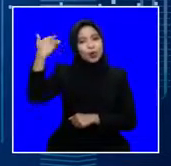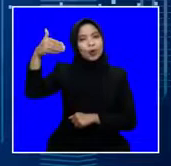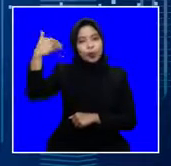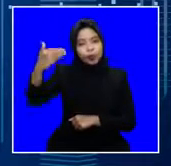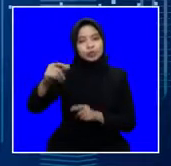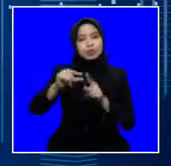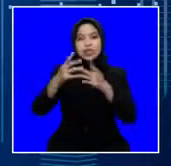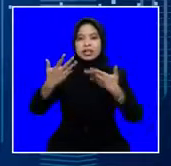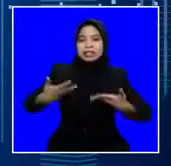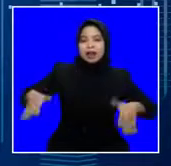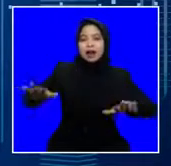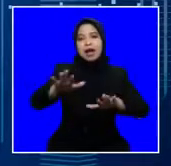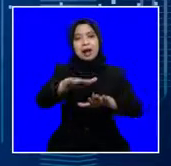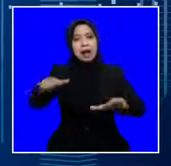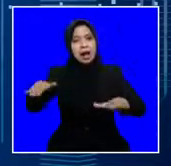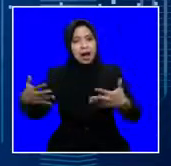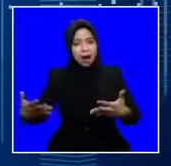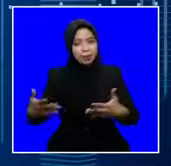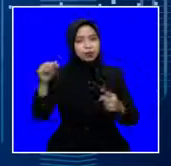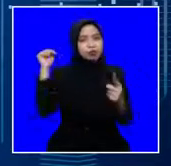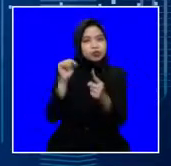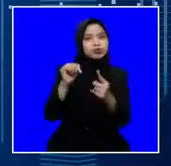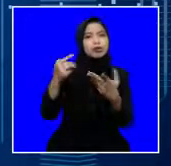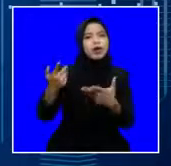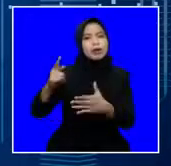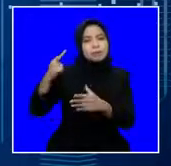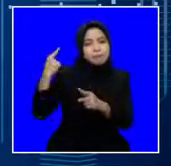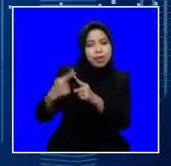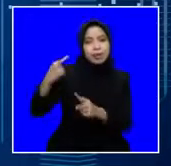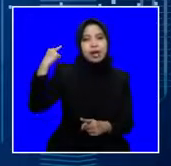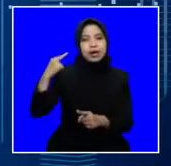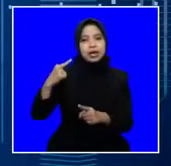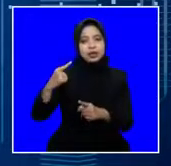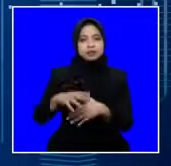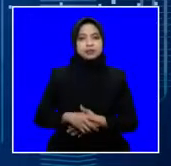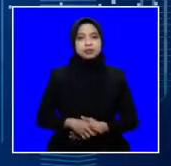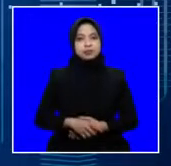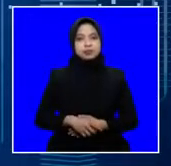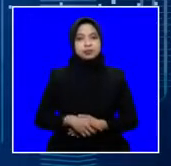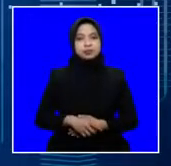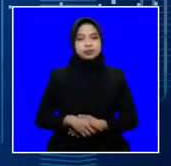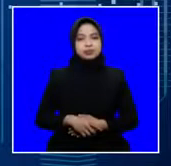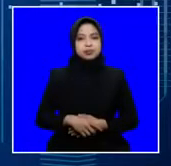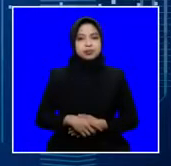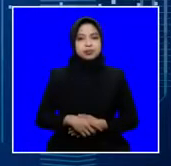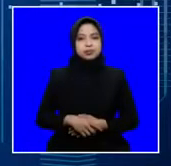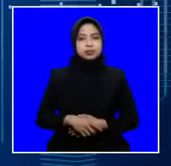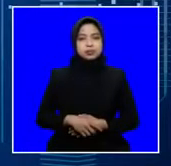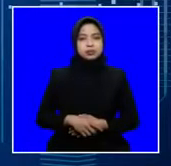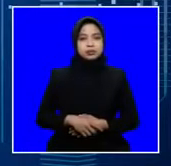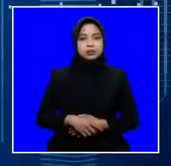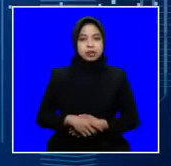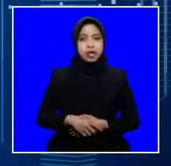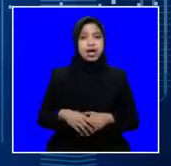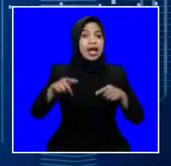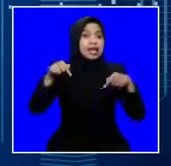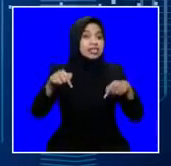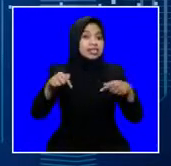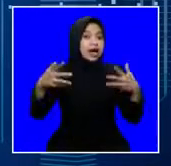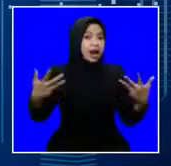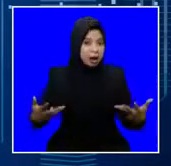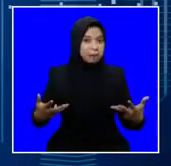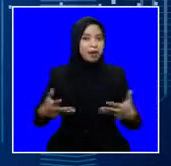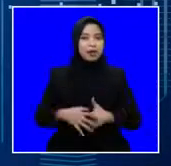pelajar Pancasila ini adalah tujuan utama daripada transformasi pendidikan kita. Nah, sekarang kalau